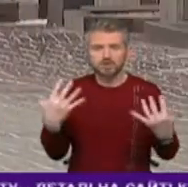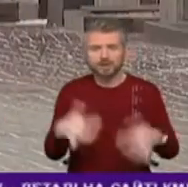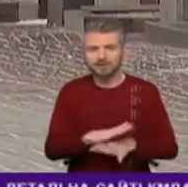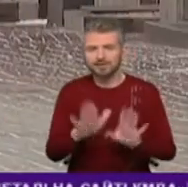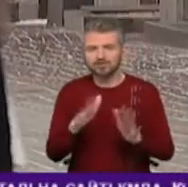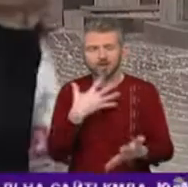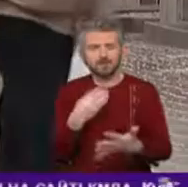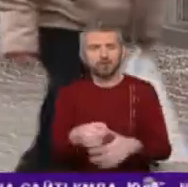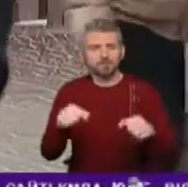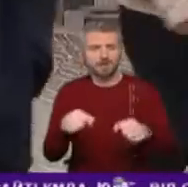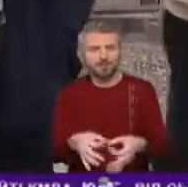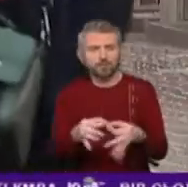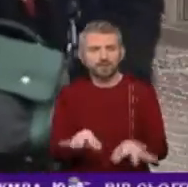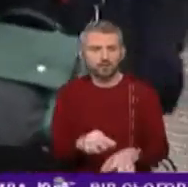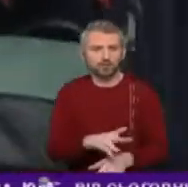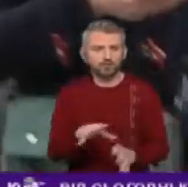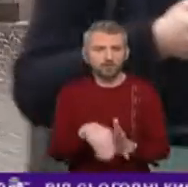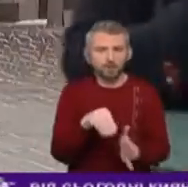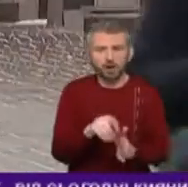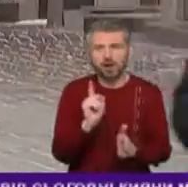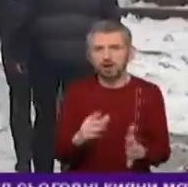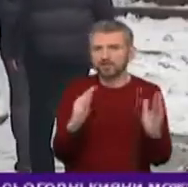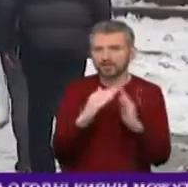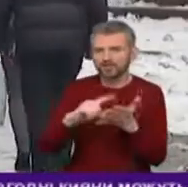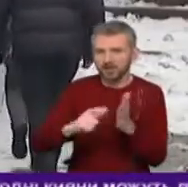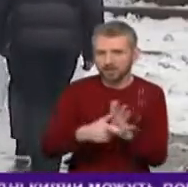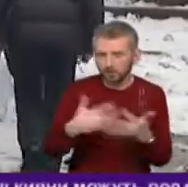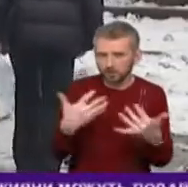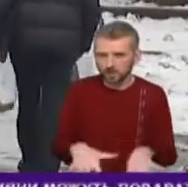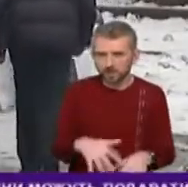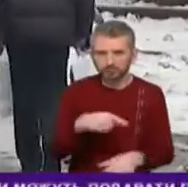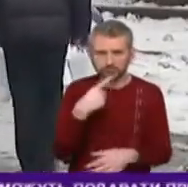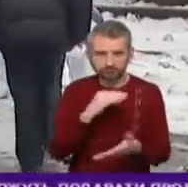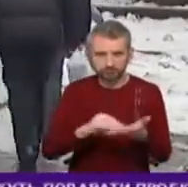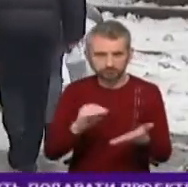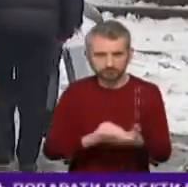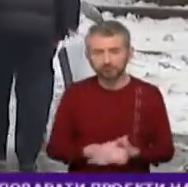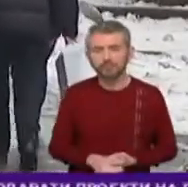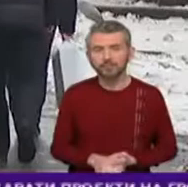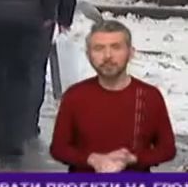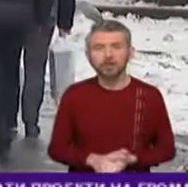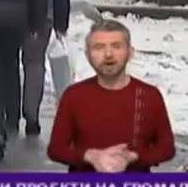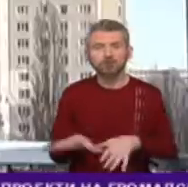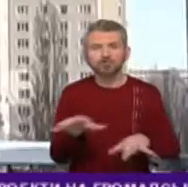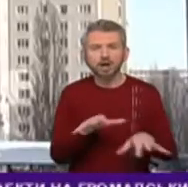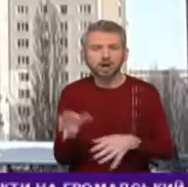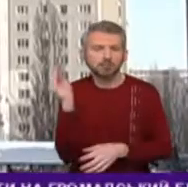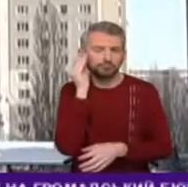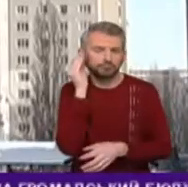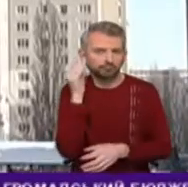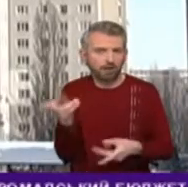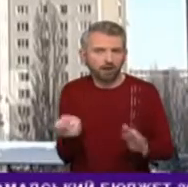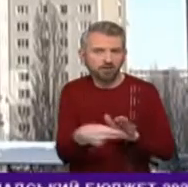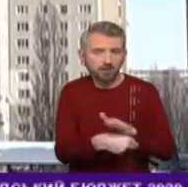лише своє право вільного волевиявлення, а й нерухоме майно, йдеться на сторінці МВС у Фейсбук. Шахраї під виглядом агітаторів